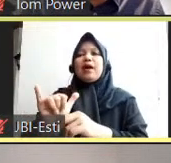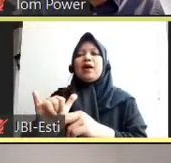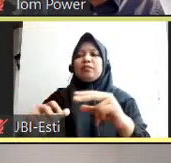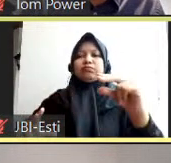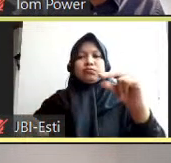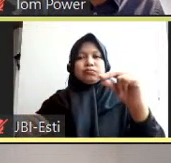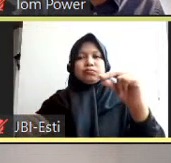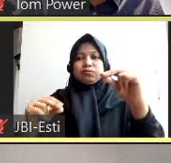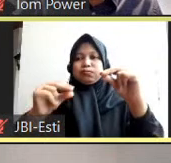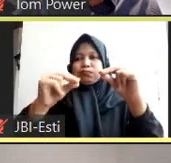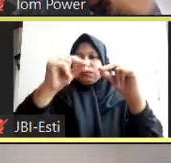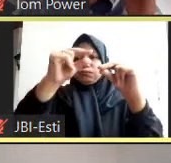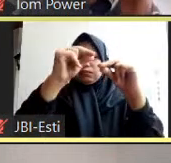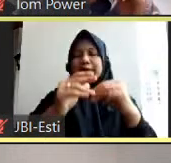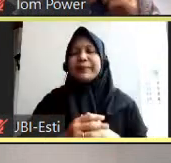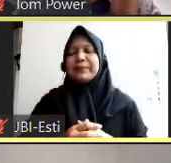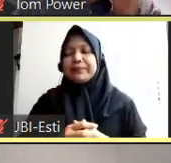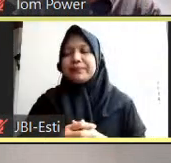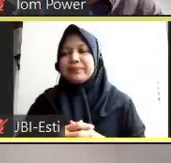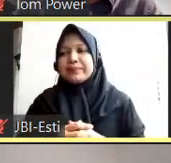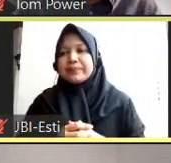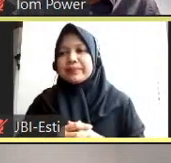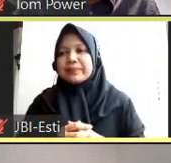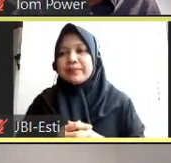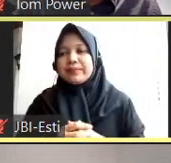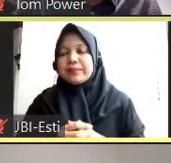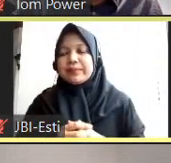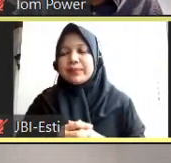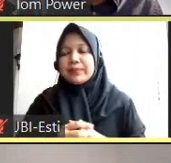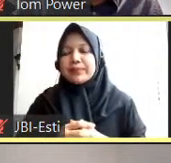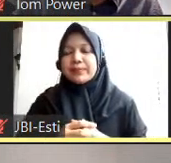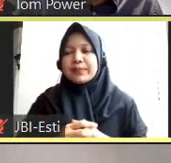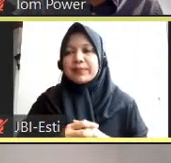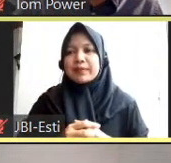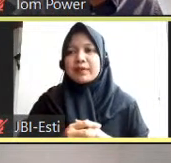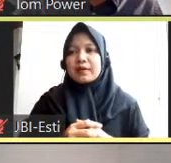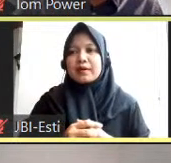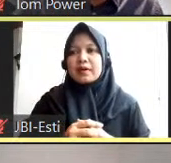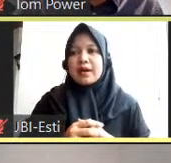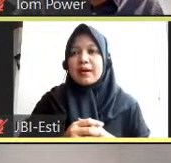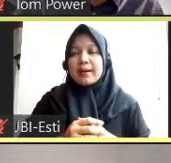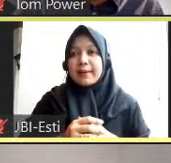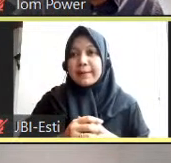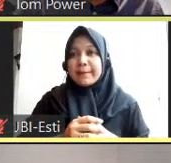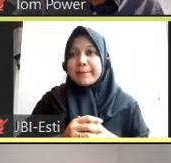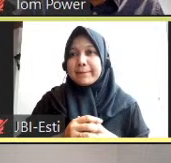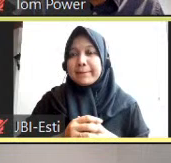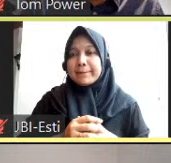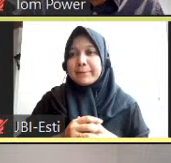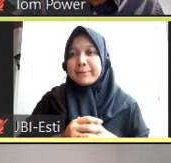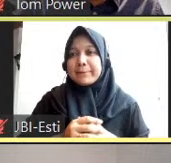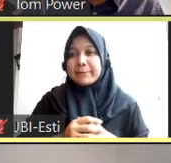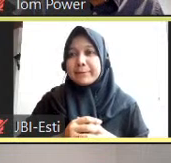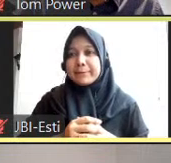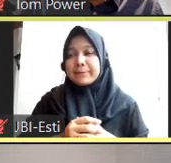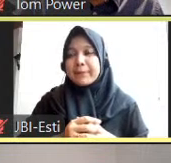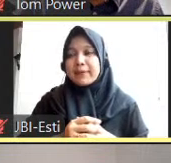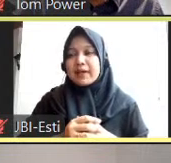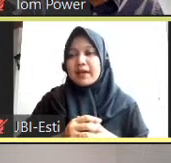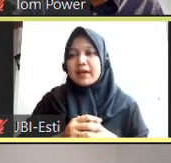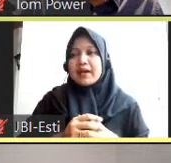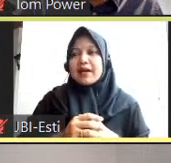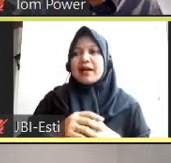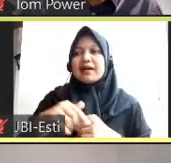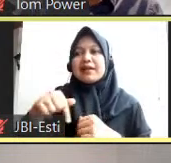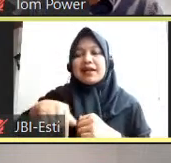weaponization of social media atau bentuk represi di social media terlihat dari, saya sih sebutnya operasi artis ya.